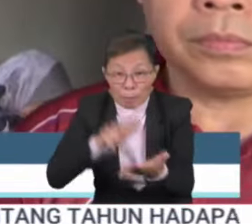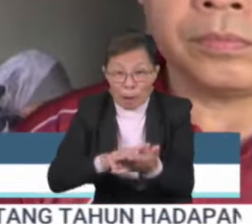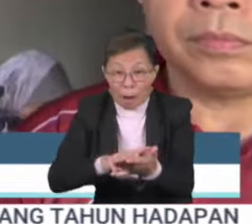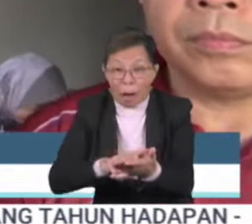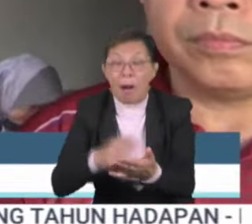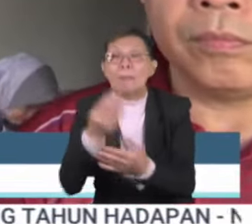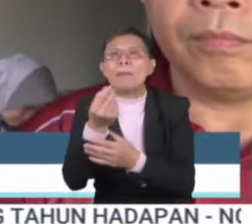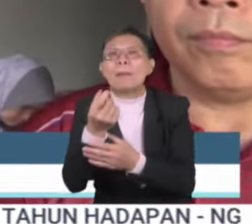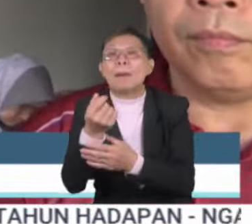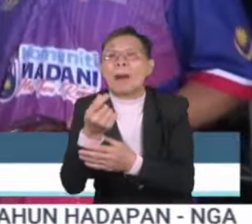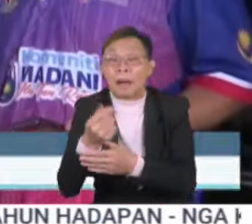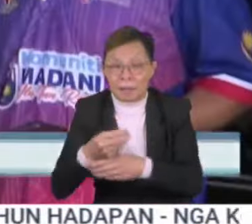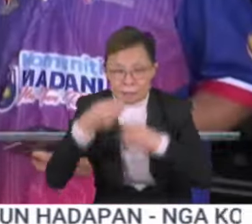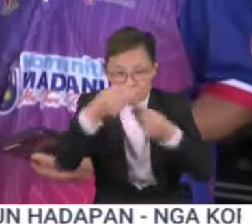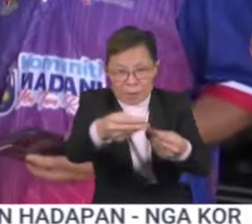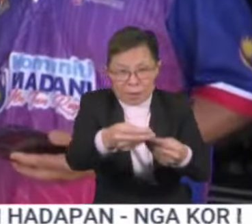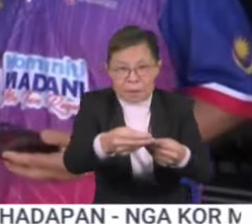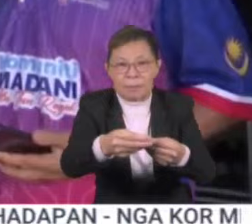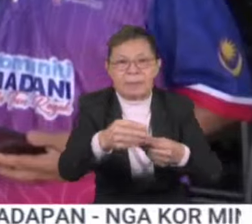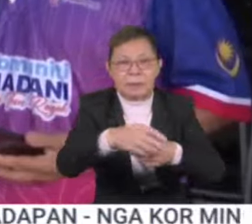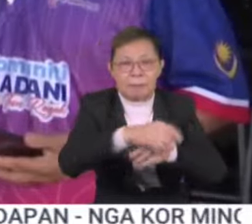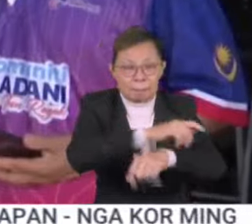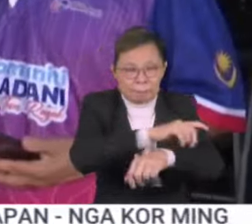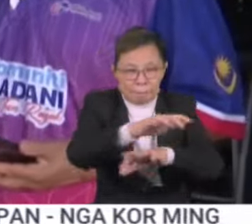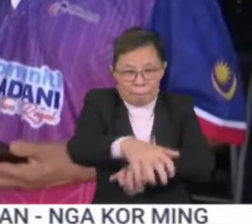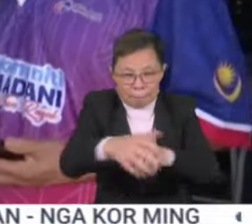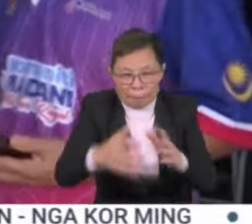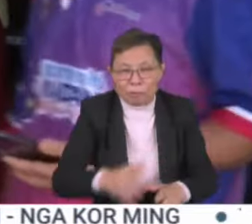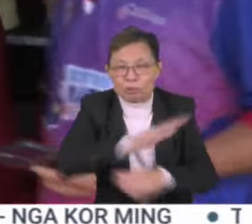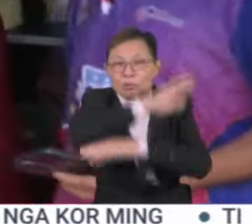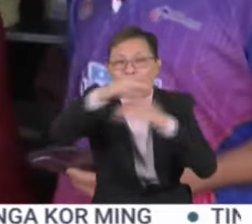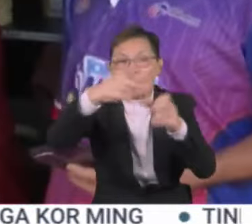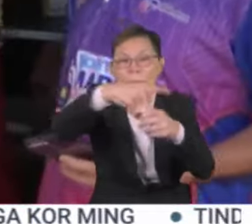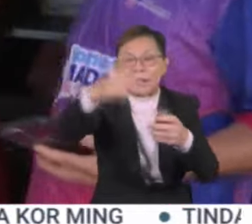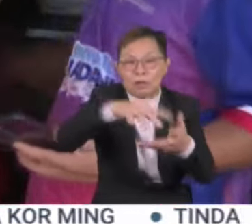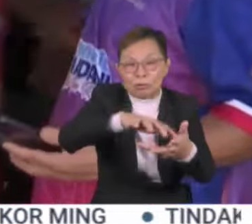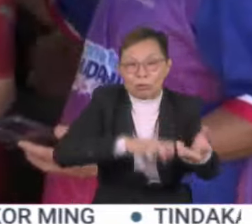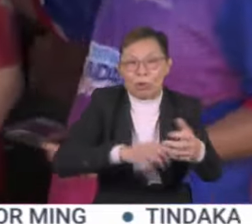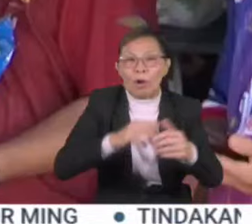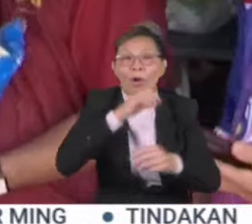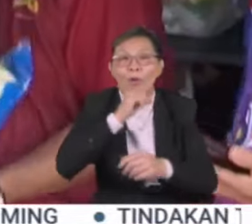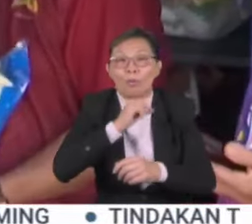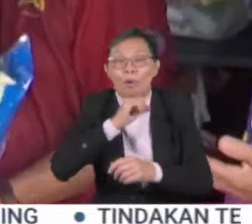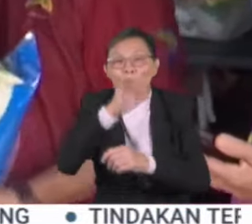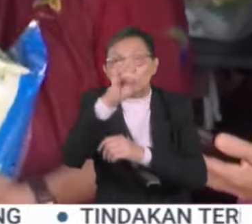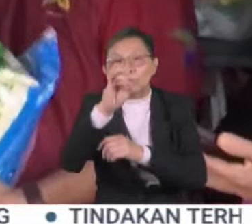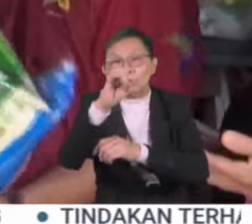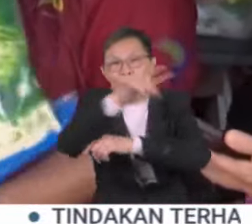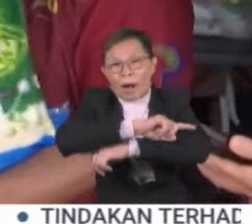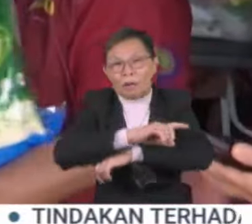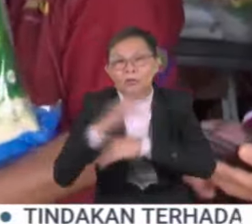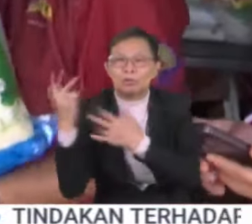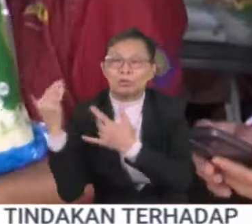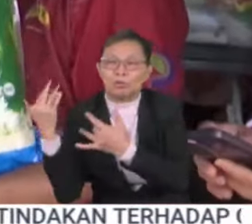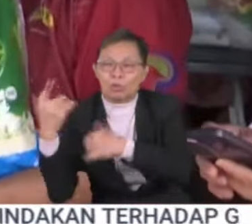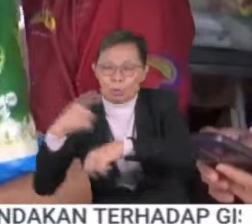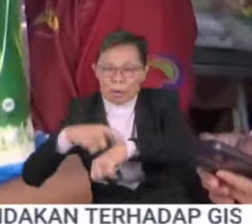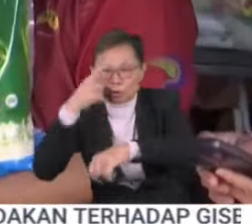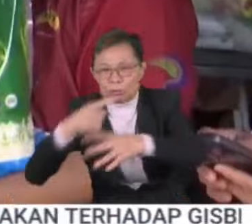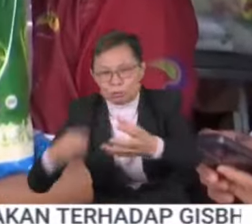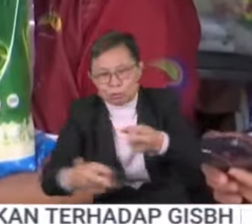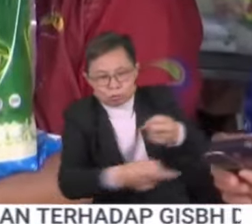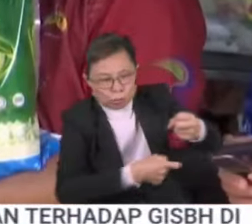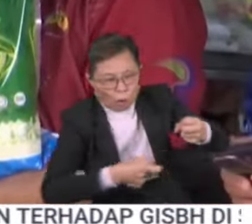pihak kerajaan itu nanti. Kesemua padi yang rosak berusia lebih 70 hari dan menunggu masa untuk